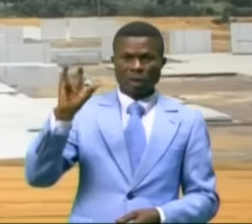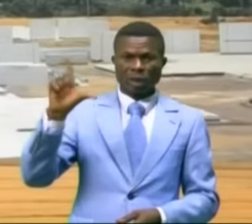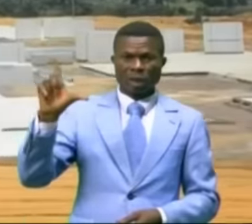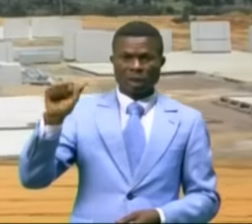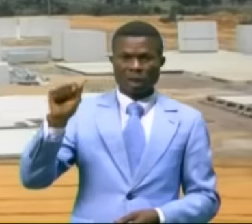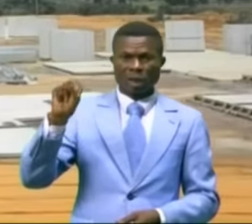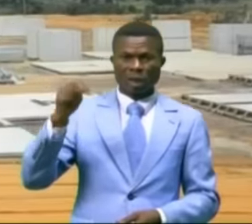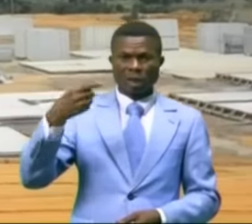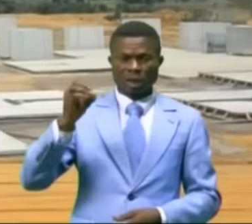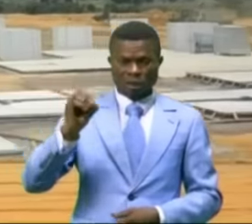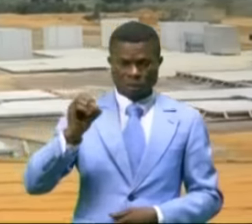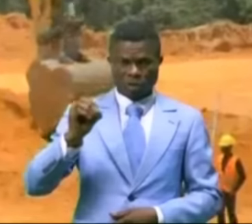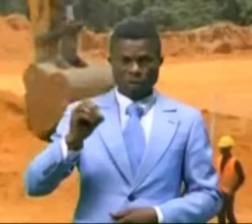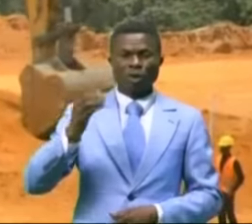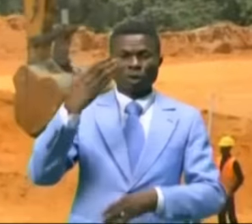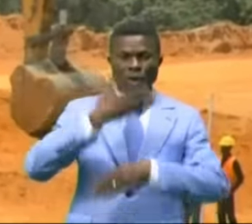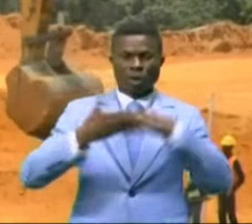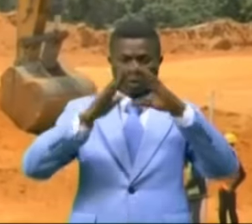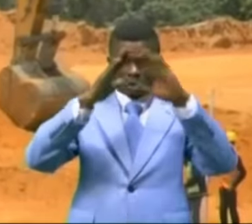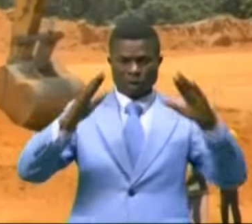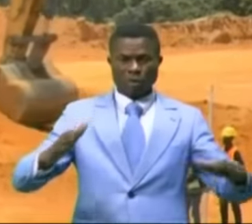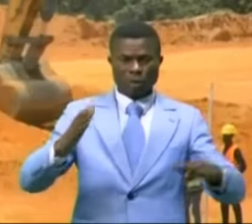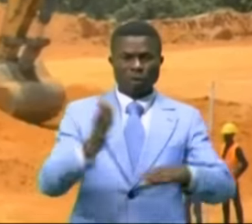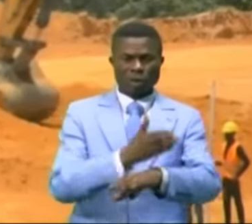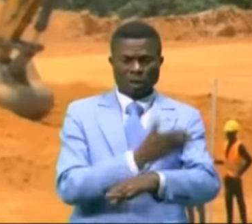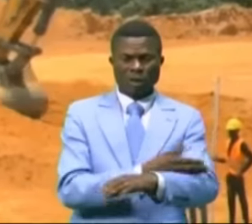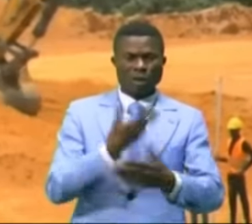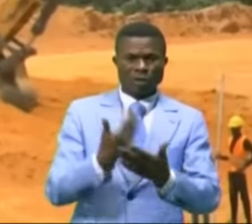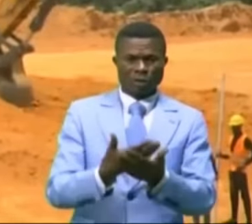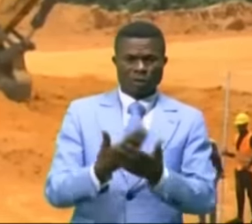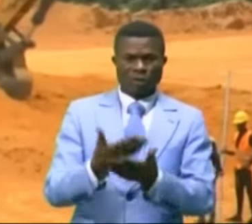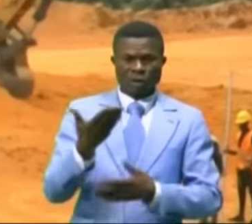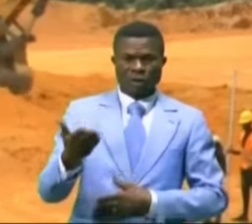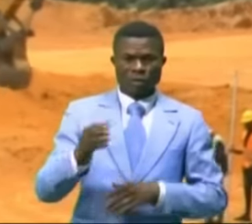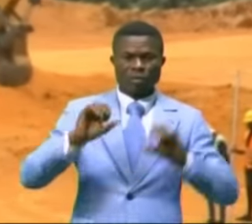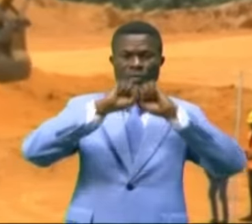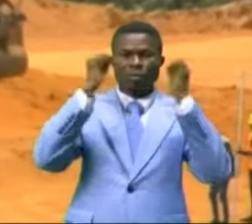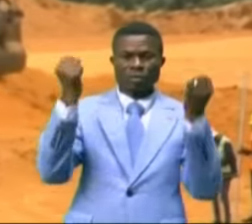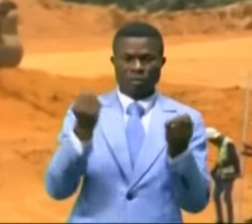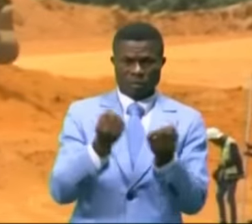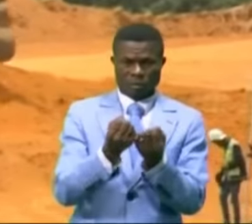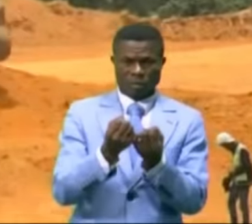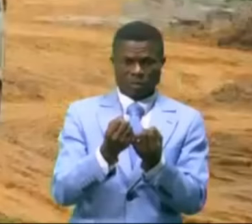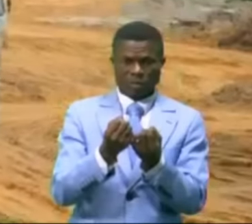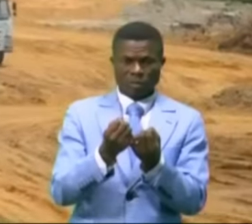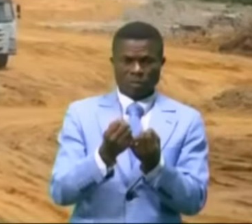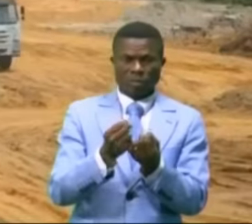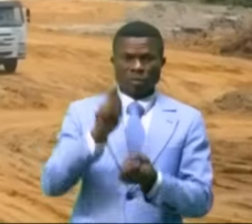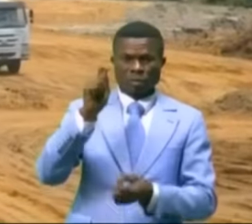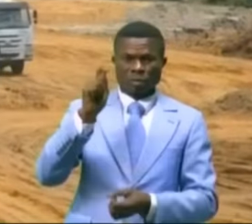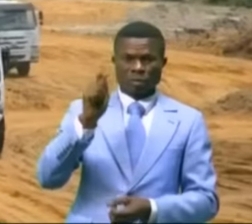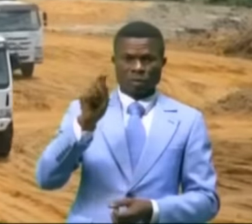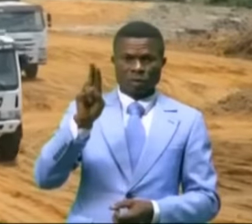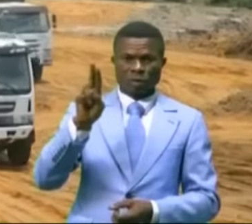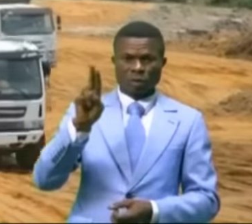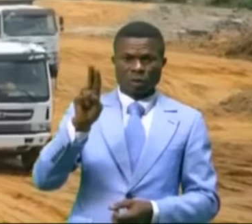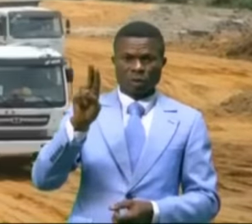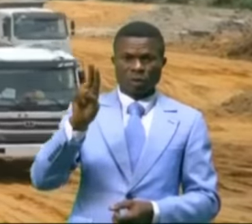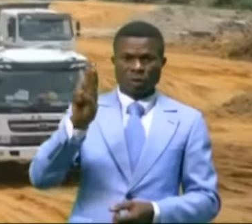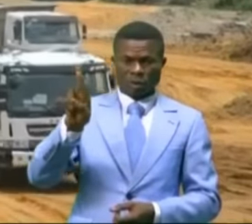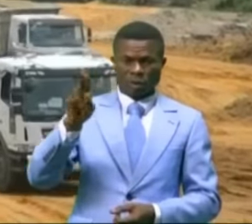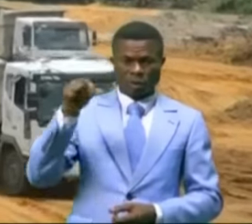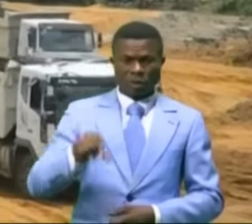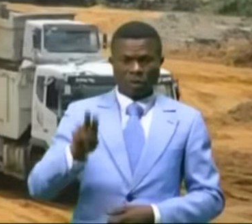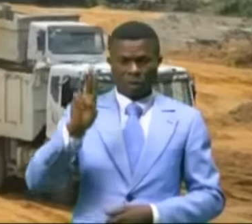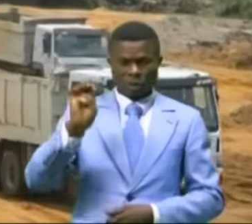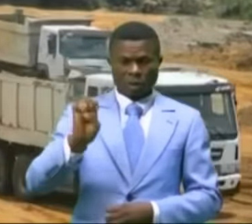logements sociaux décents évolue à pas de géant. La société contractante turque, Milvest, est sérieusement